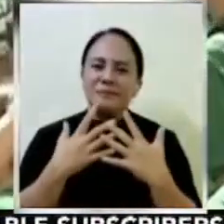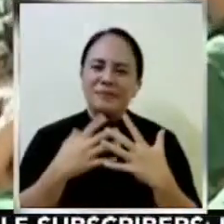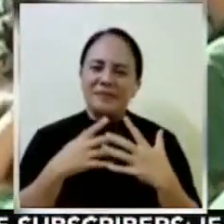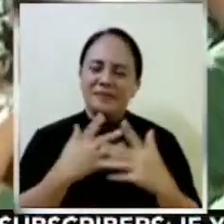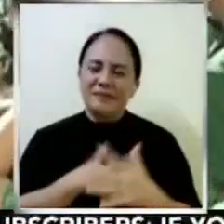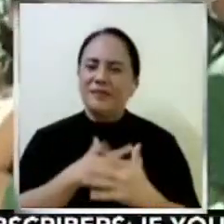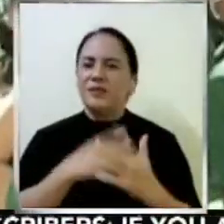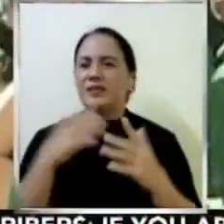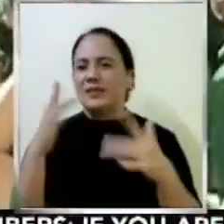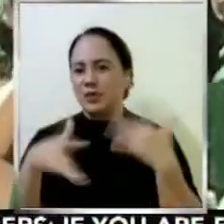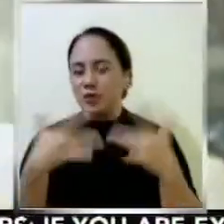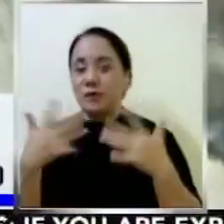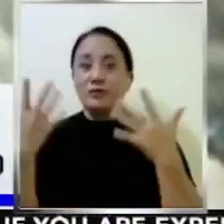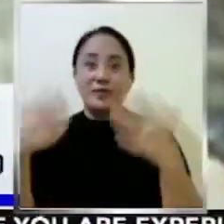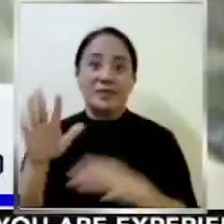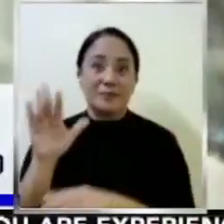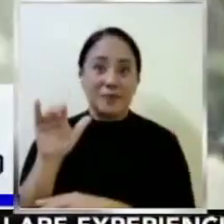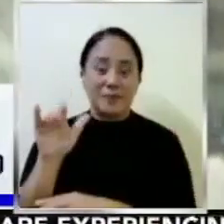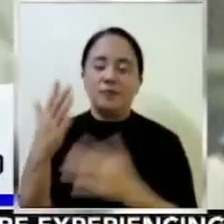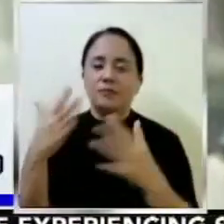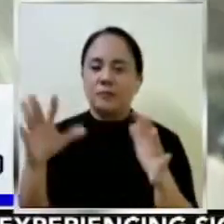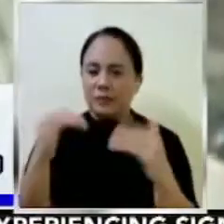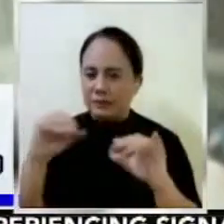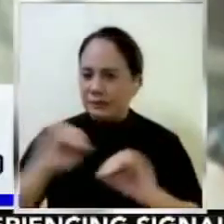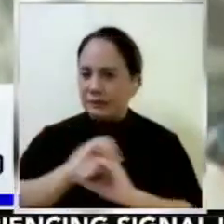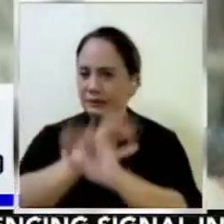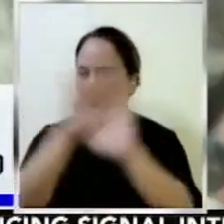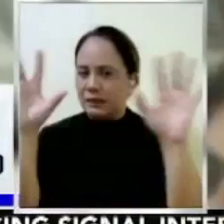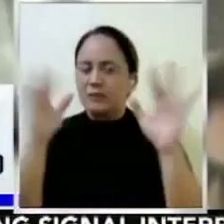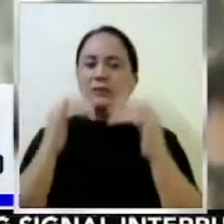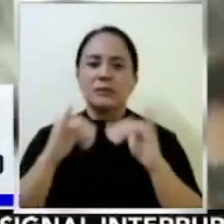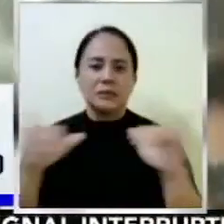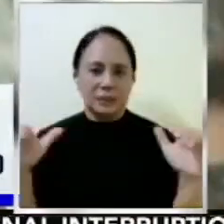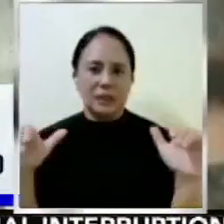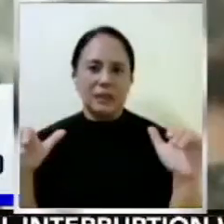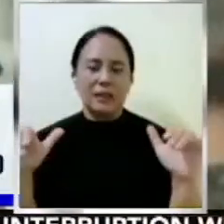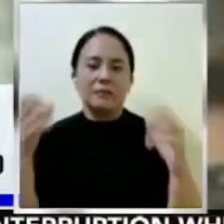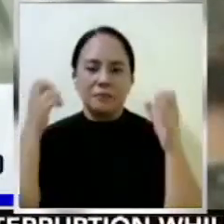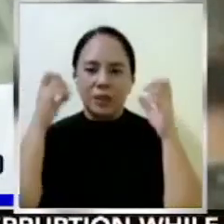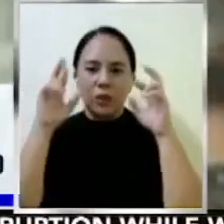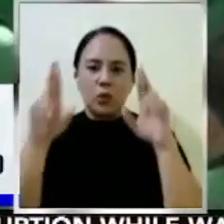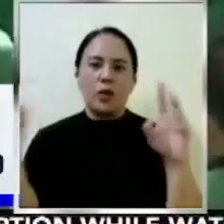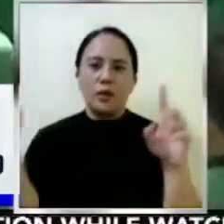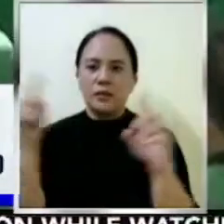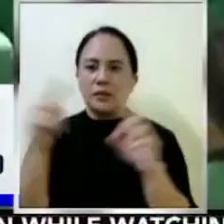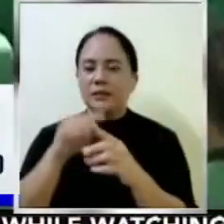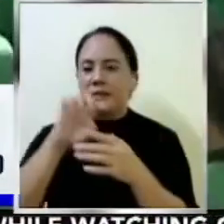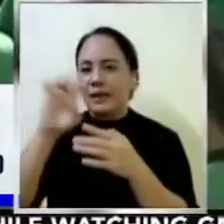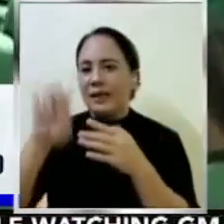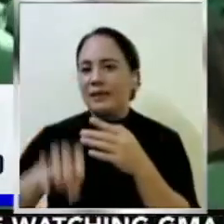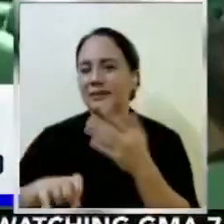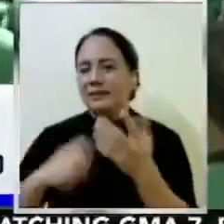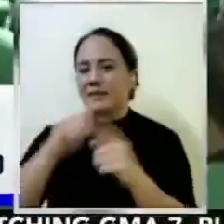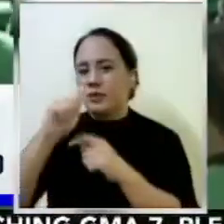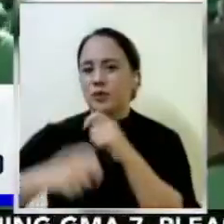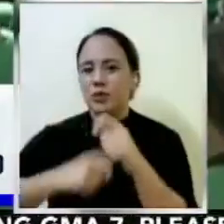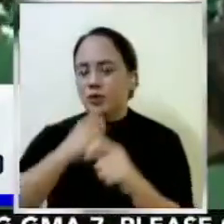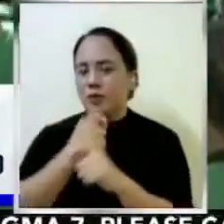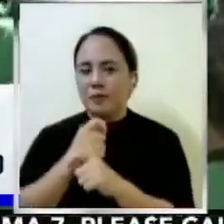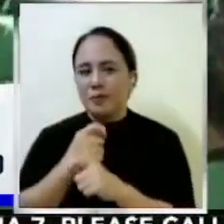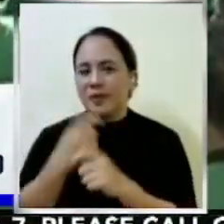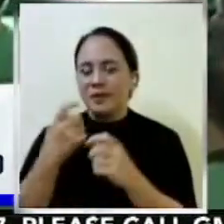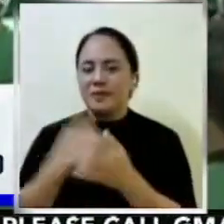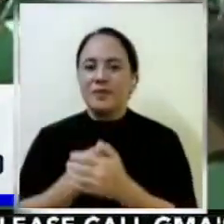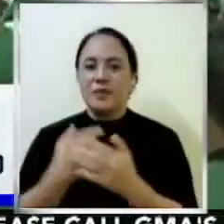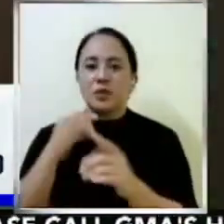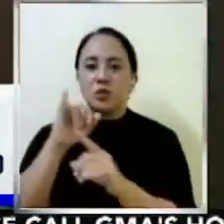Nagpaalaman, mabilis niyang nilinaw na mananatili pa rin siyang mayor hanggang sa katapusan ng kanyang termino bilang alkalde sa June 30.